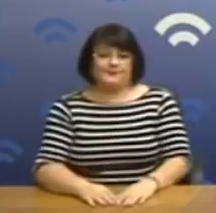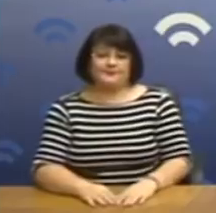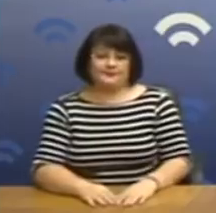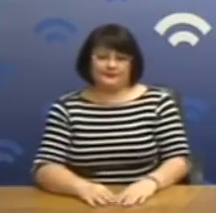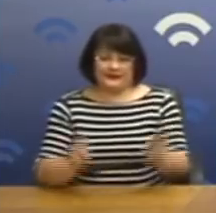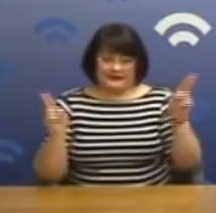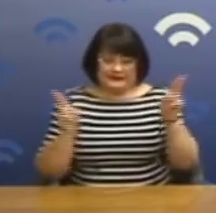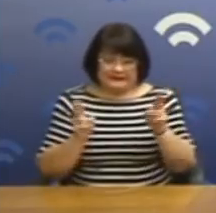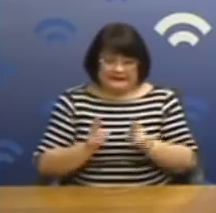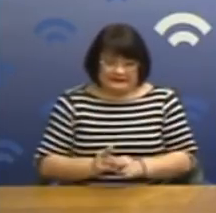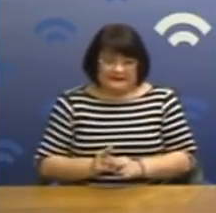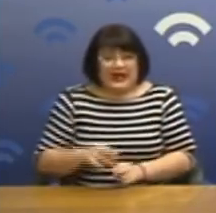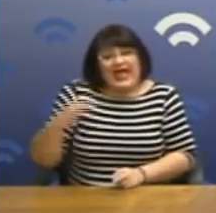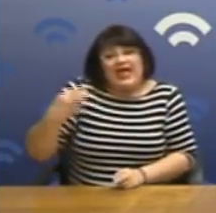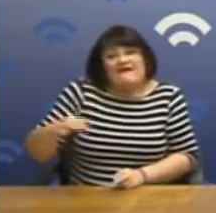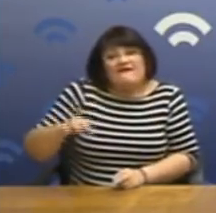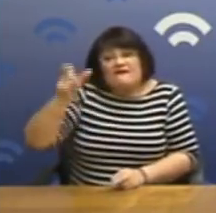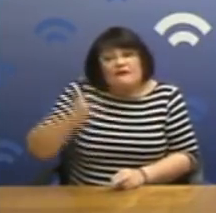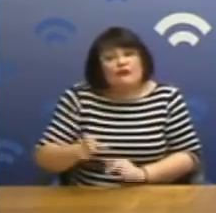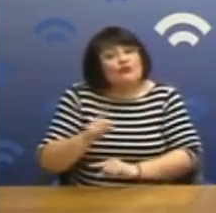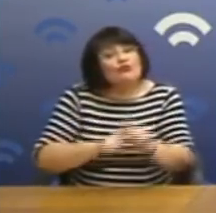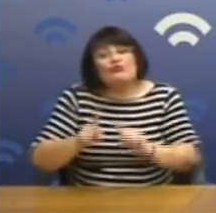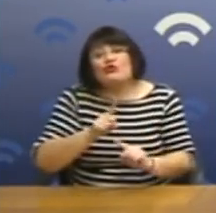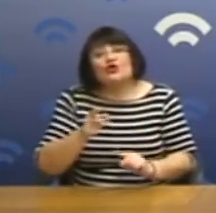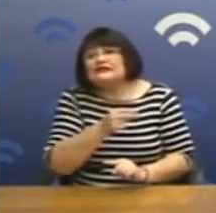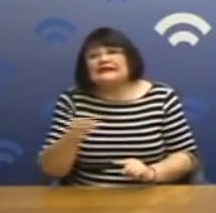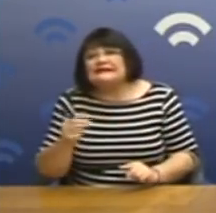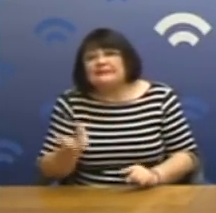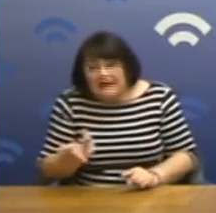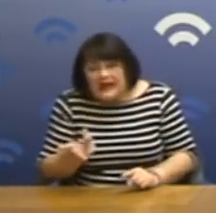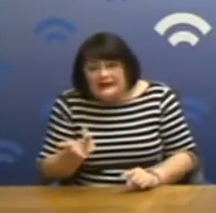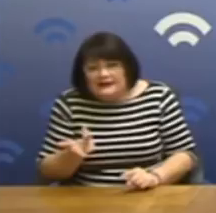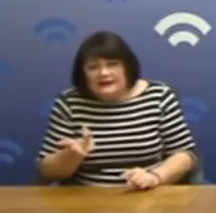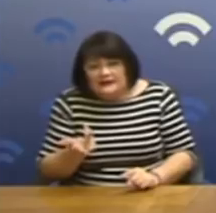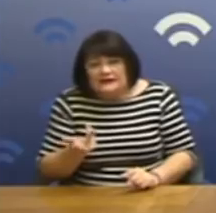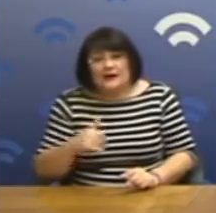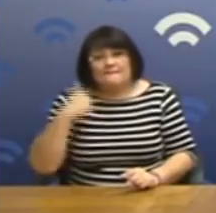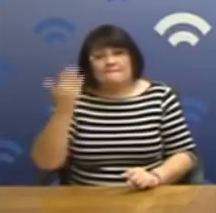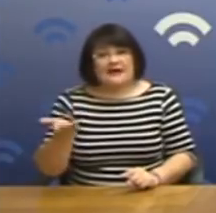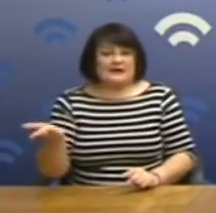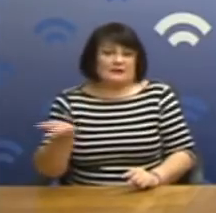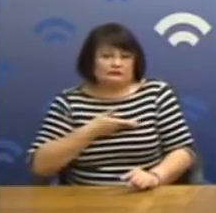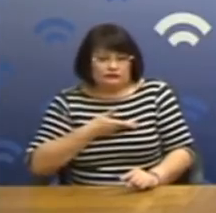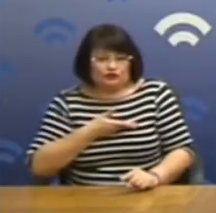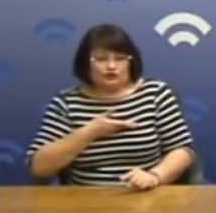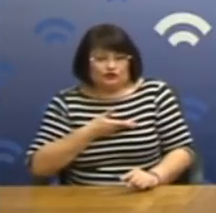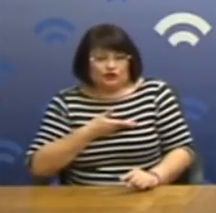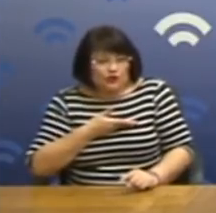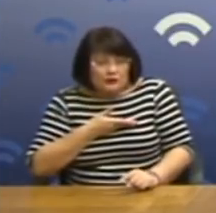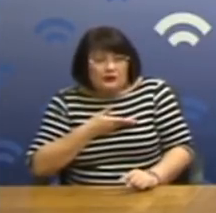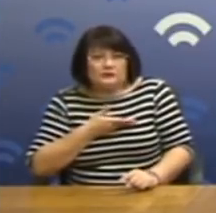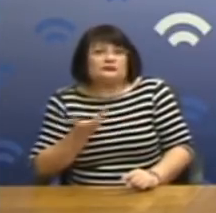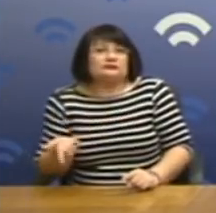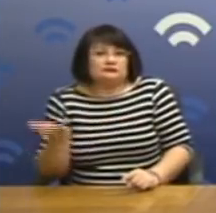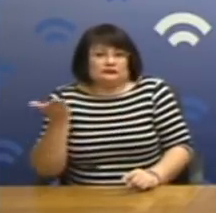Συρρυκνώνεται την έννοια του ευάλωτου, αφαιρώντας το λεγόμενο μετατραυματικό στρες από τους λόγους για τους οποίους κάποιος μπορεί